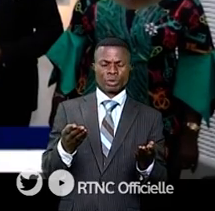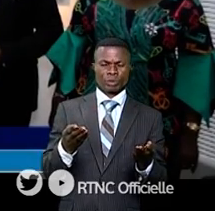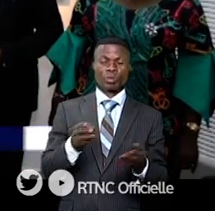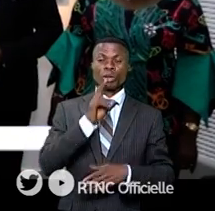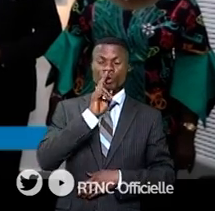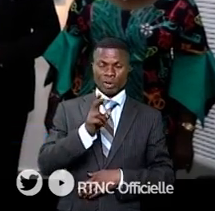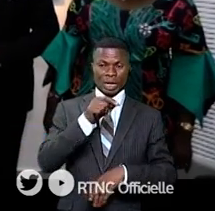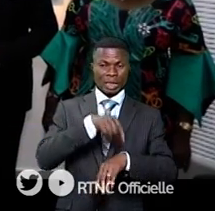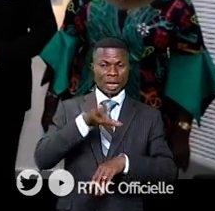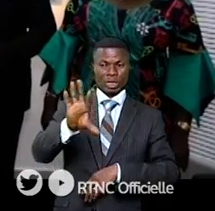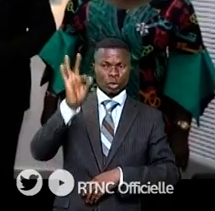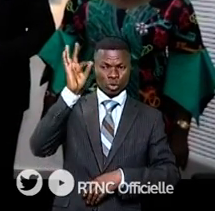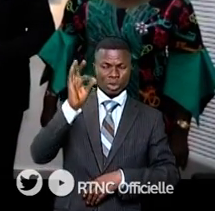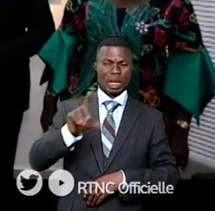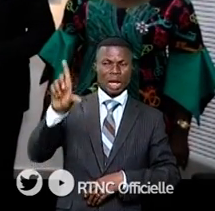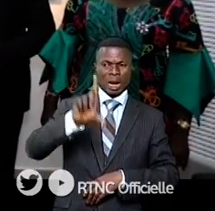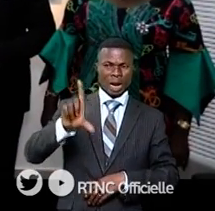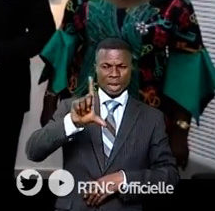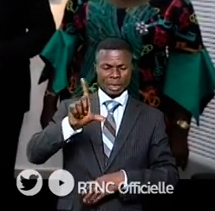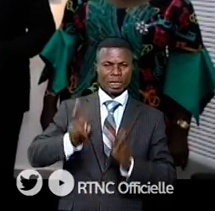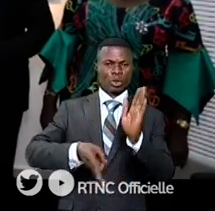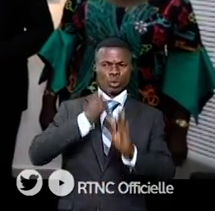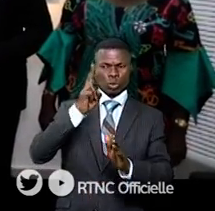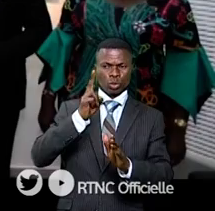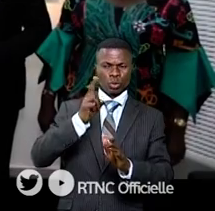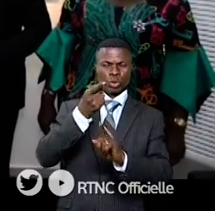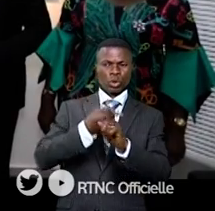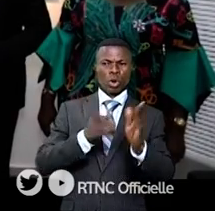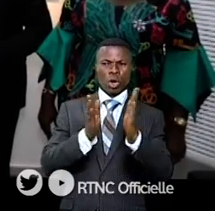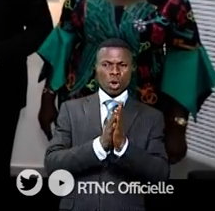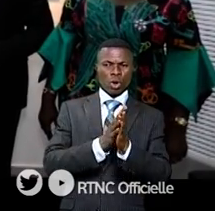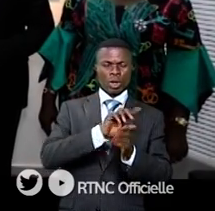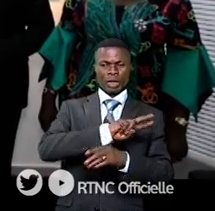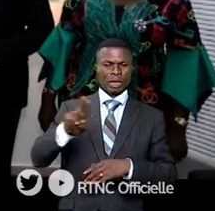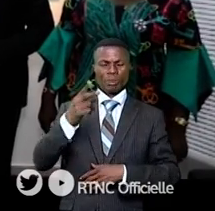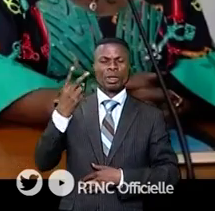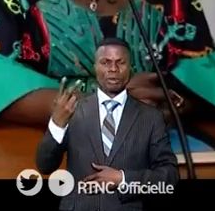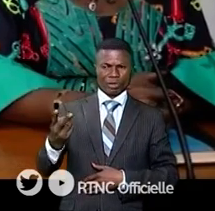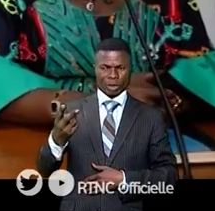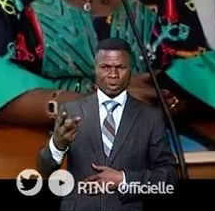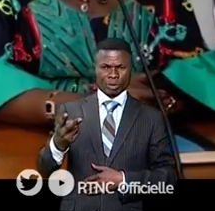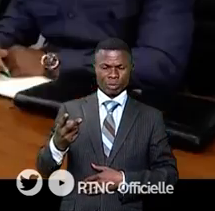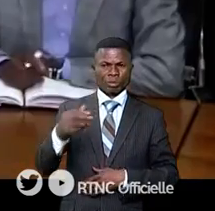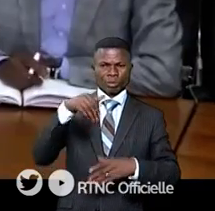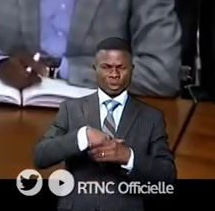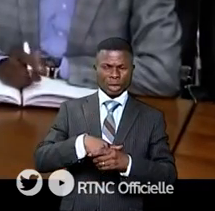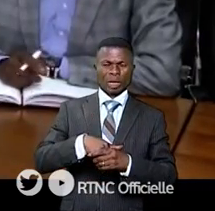certainement fixée au lundi 12 octobre 2020. Au niveau